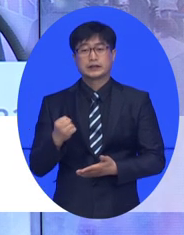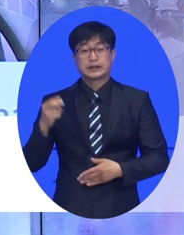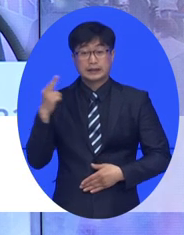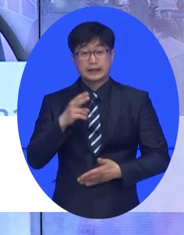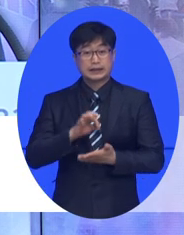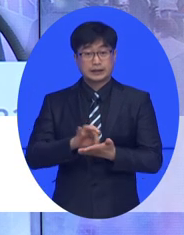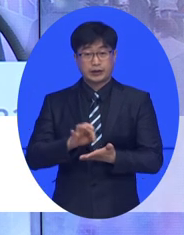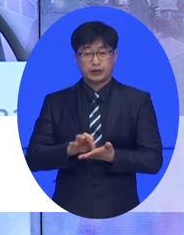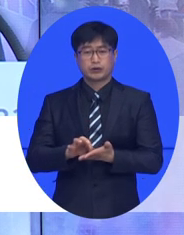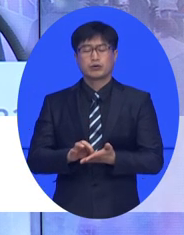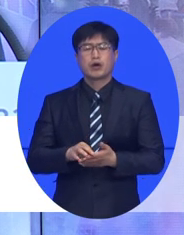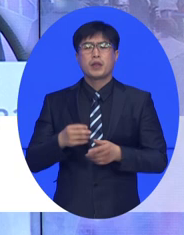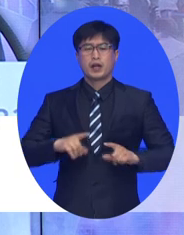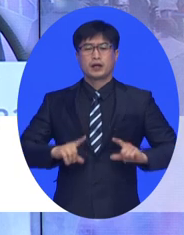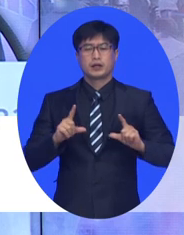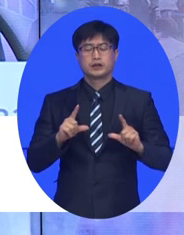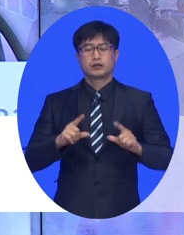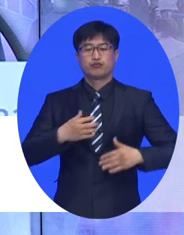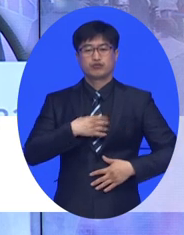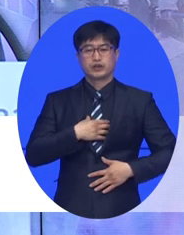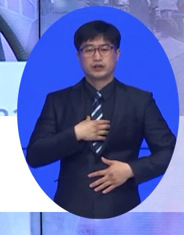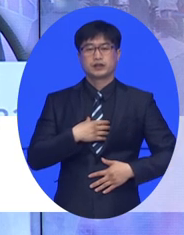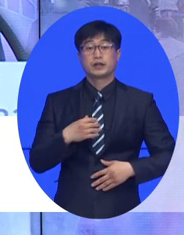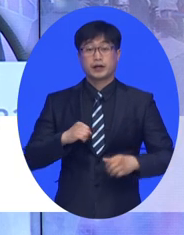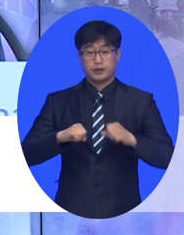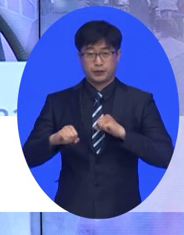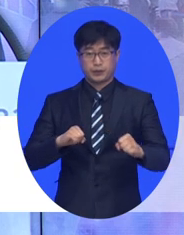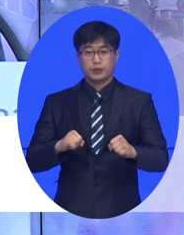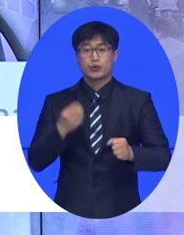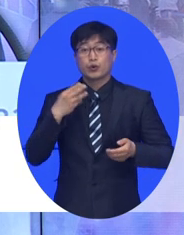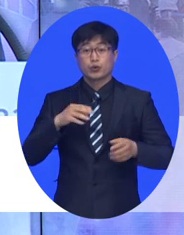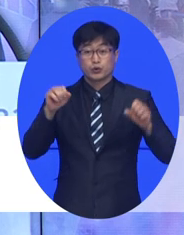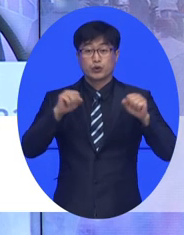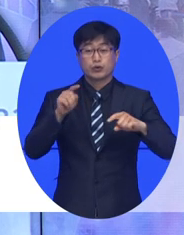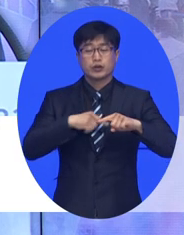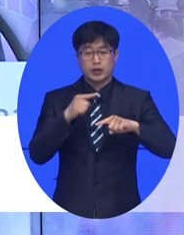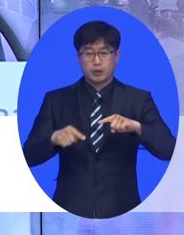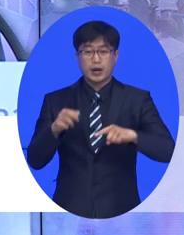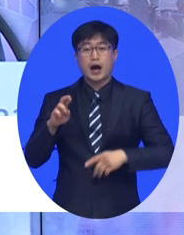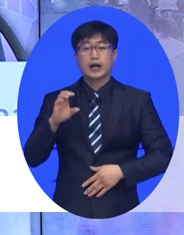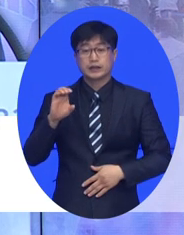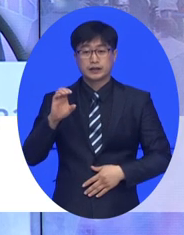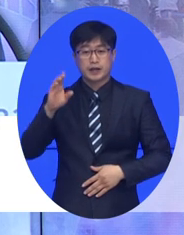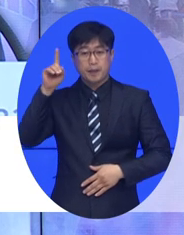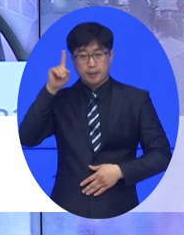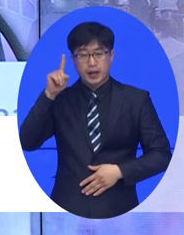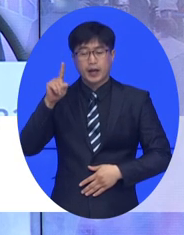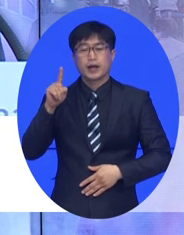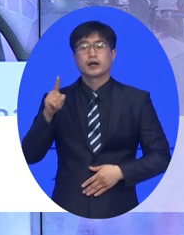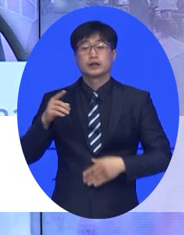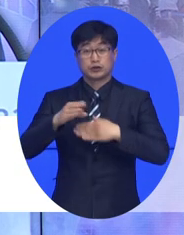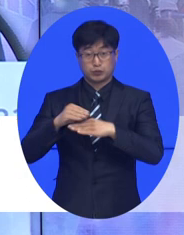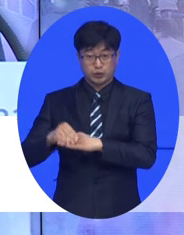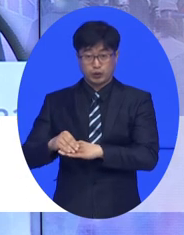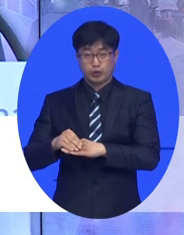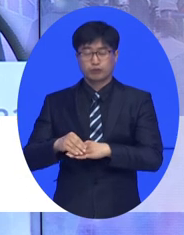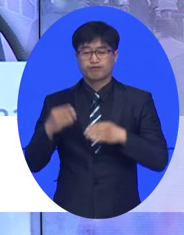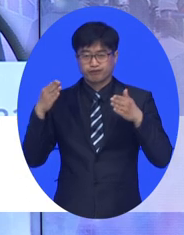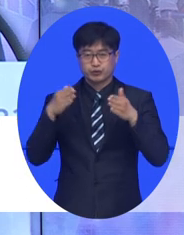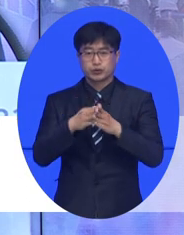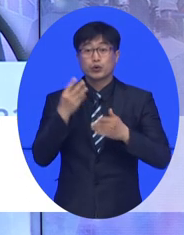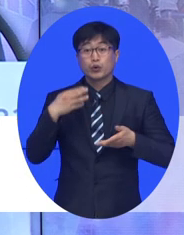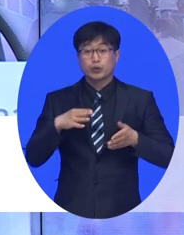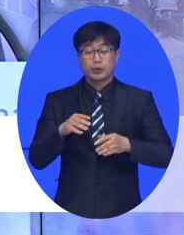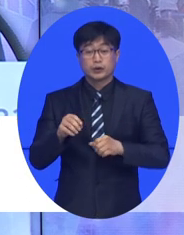위기에 동참하겠다는 건데요. 경기도 체육대회 개회식에도 알리백 방식을 접목해 눈길을 끕니다. 경기도만의